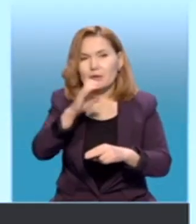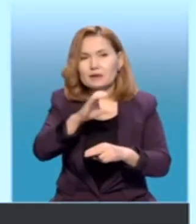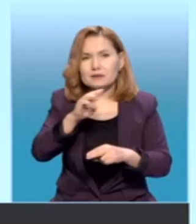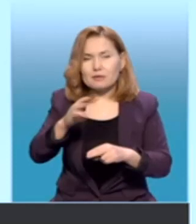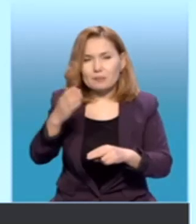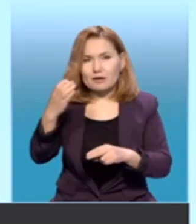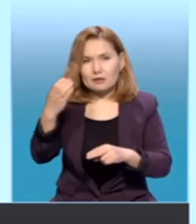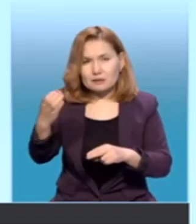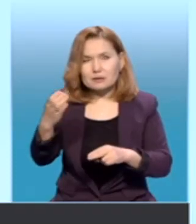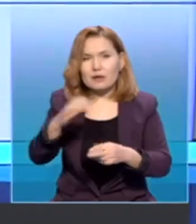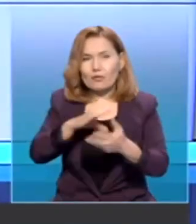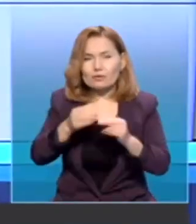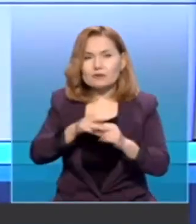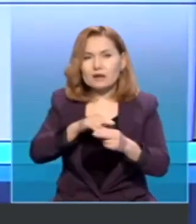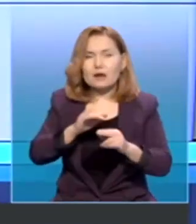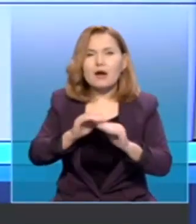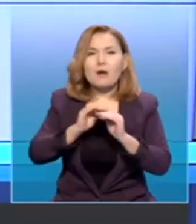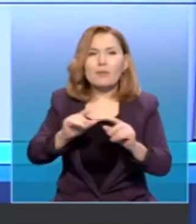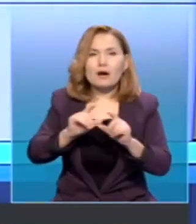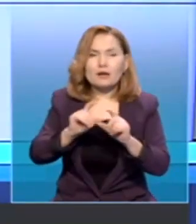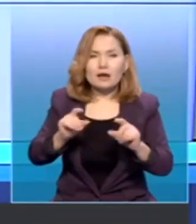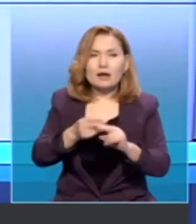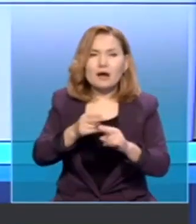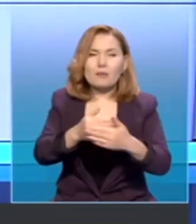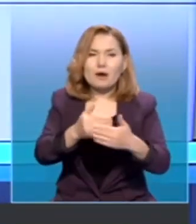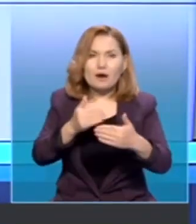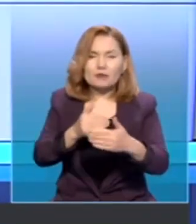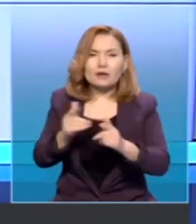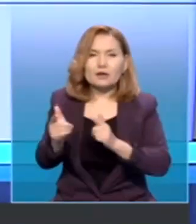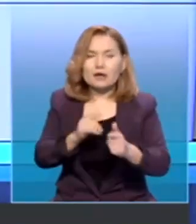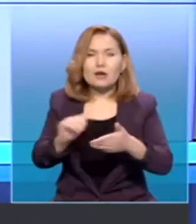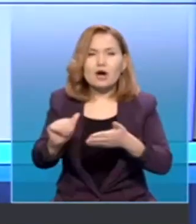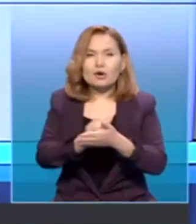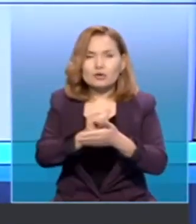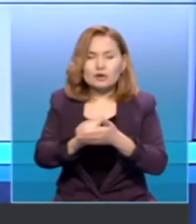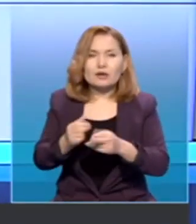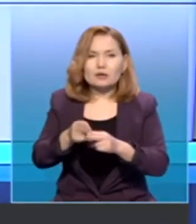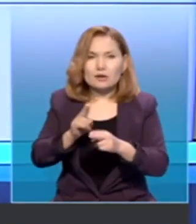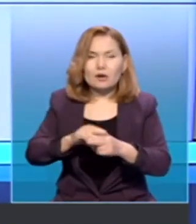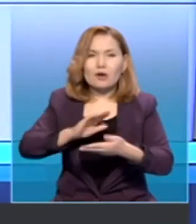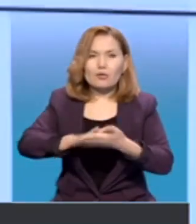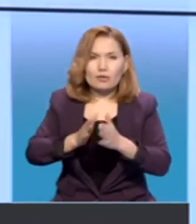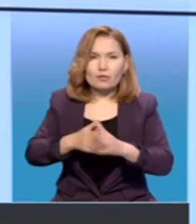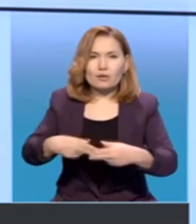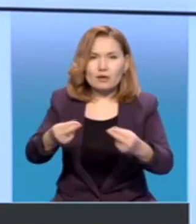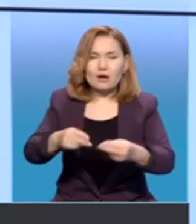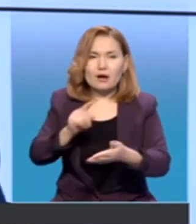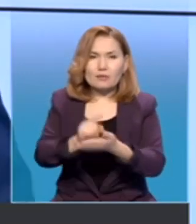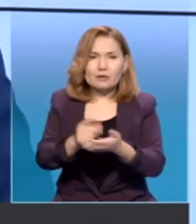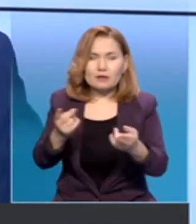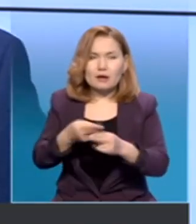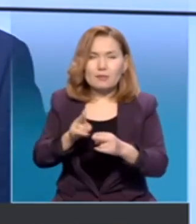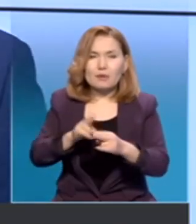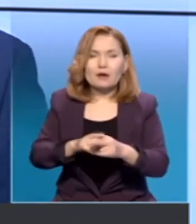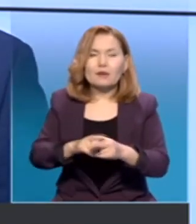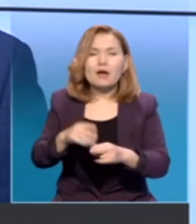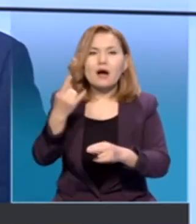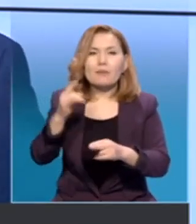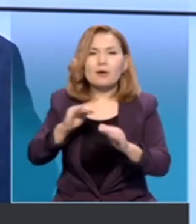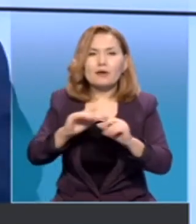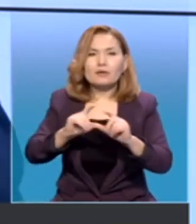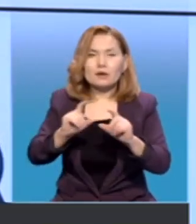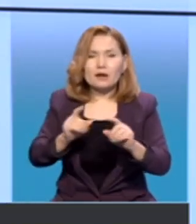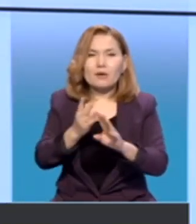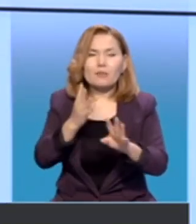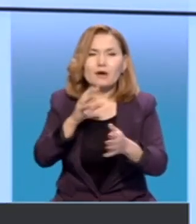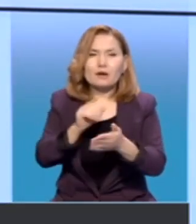Ал қалған жолдамаға сай балабақшаға алдын ала дайын құжаттармен барып, шарт жасасыңыз керек. Соңғысы балаңызды балабақша кезегіне